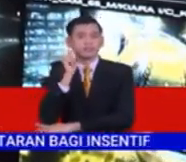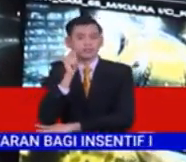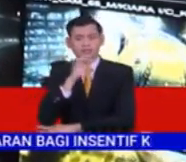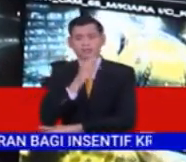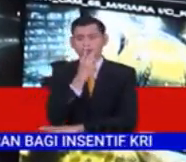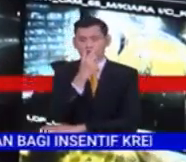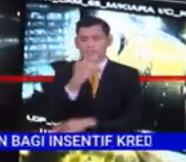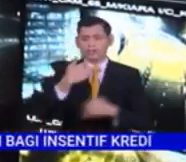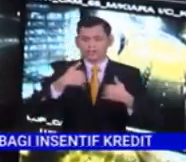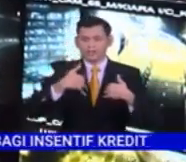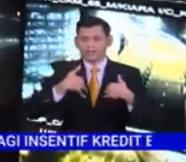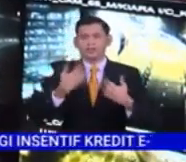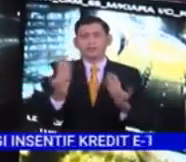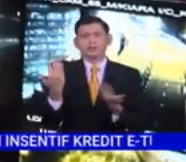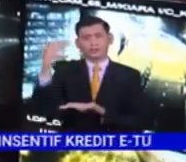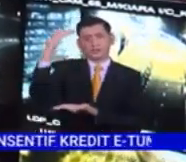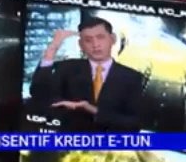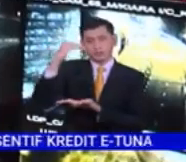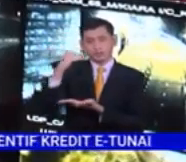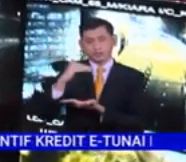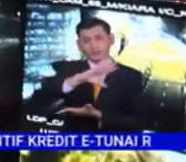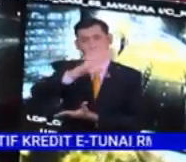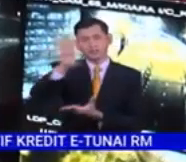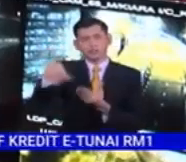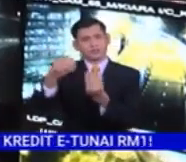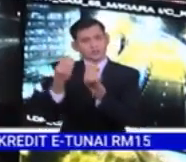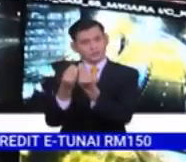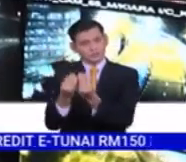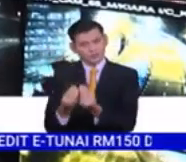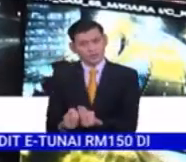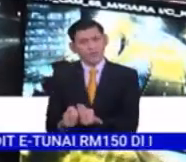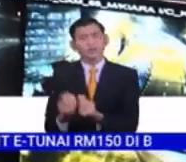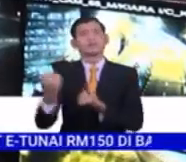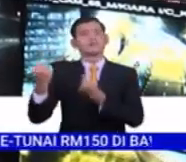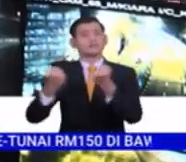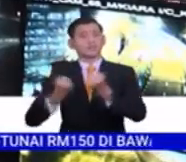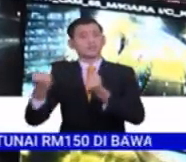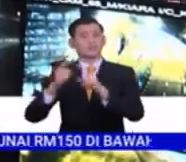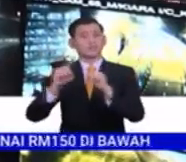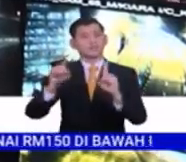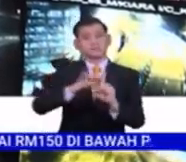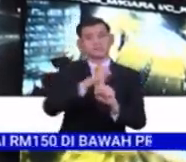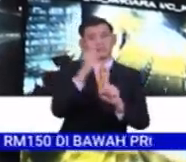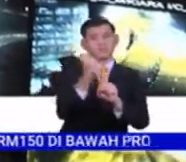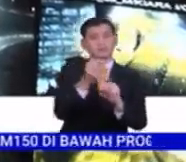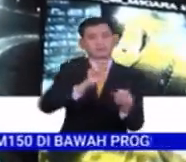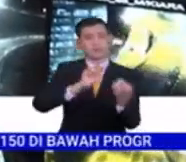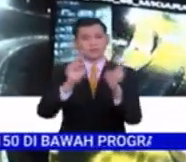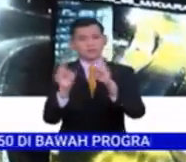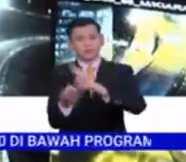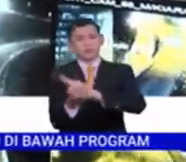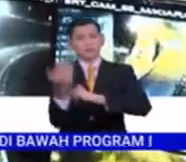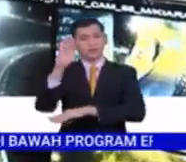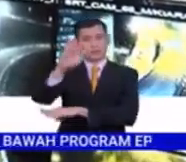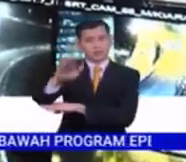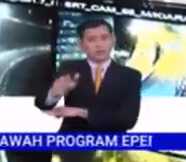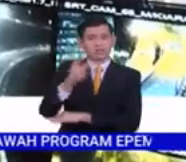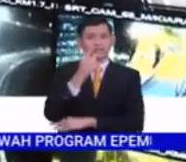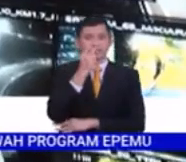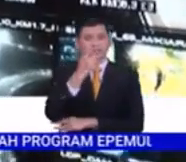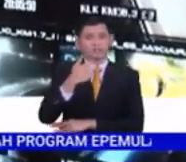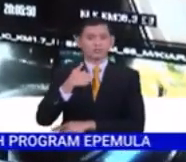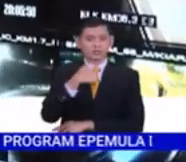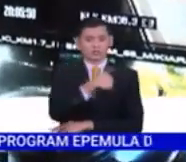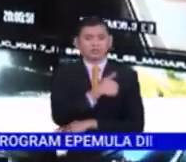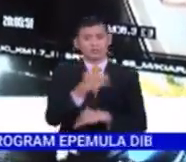menyaksikannya berlaku sedikit penurunan daripada jumlah dari segi jumlah kendaraan bagaimanapun situasi itu berubah menjelang lewat tetang dan dapat kita